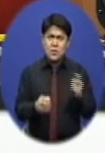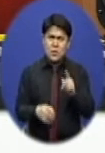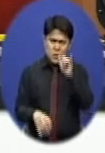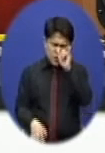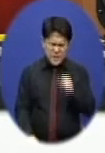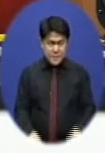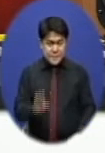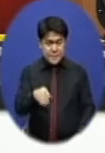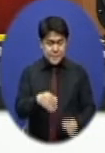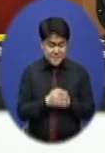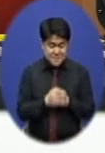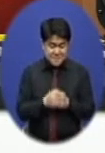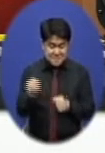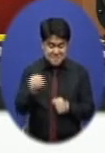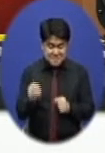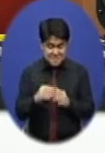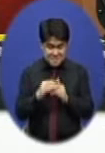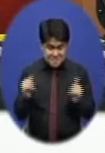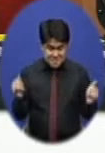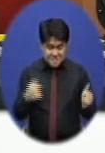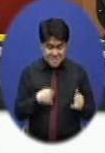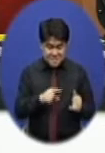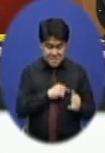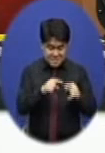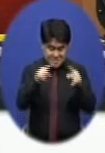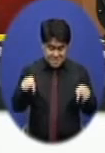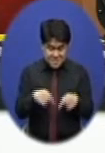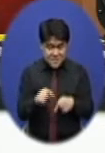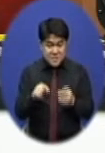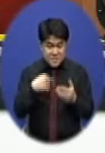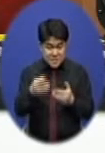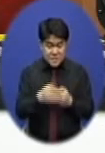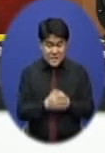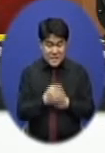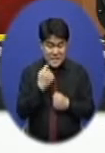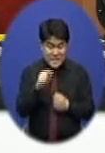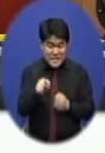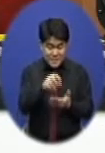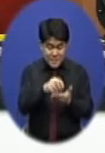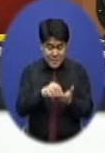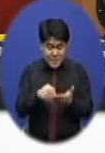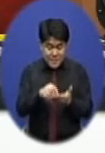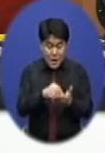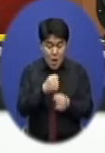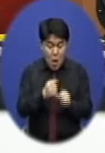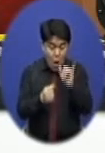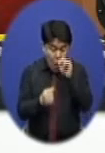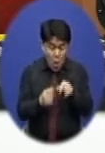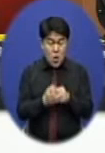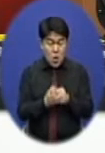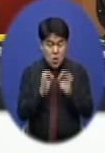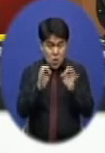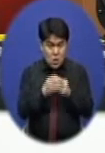또 그 서예가님이 또 이렇게 제 이름을 넣어가지고 또 금으로 이렇게 도금을 해서 오. 정말 귀한 선물을